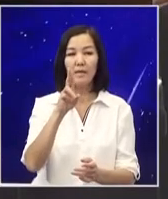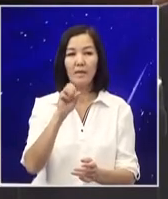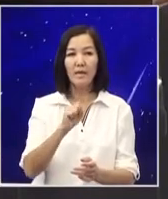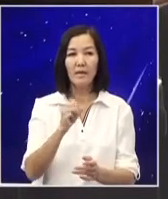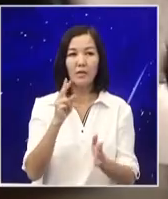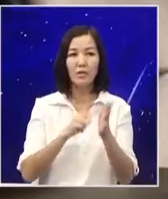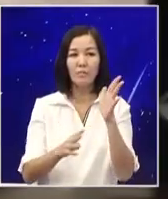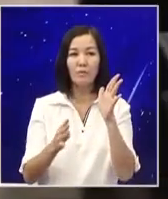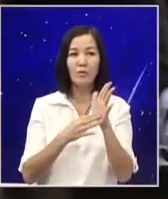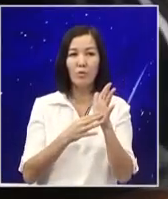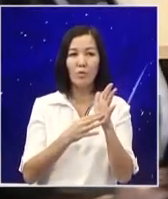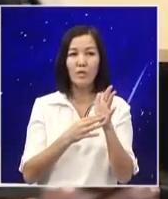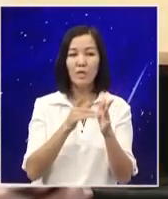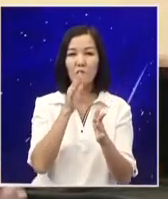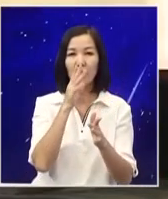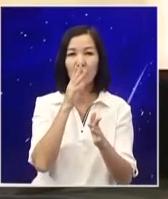79 жаста зейнеткер.